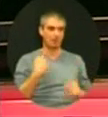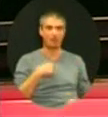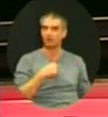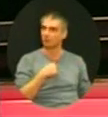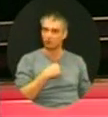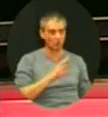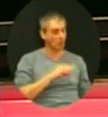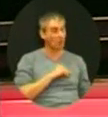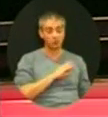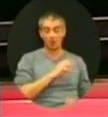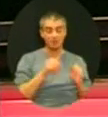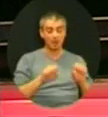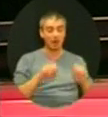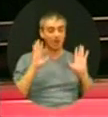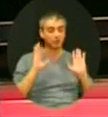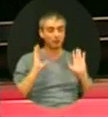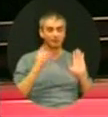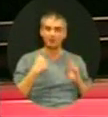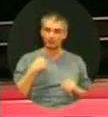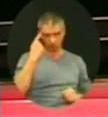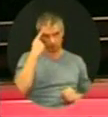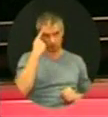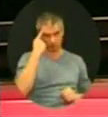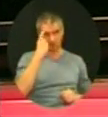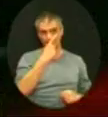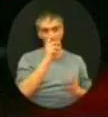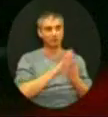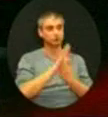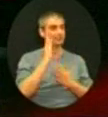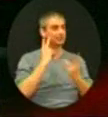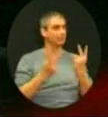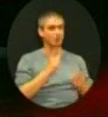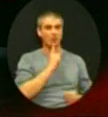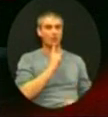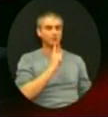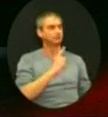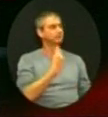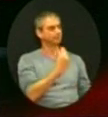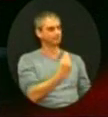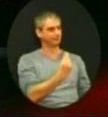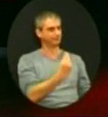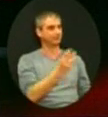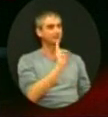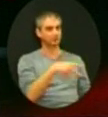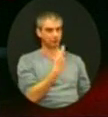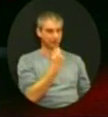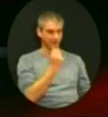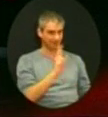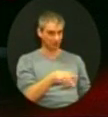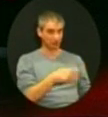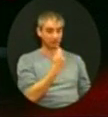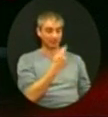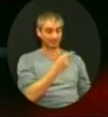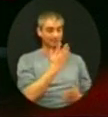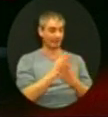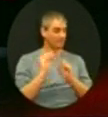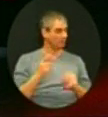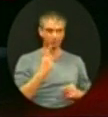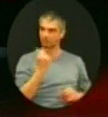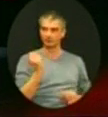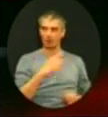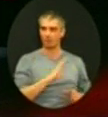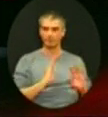אנחנו לא נוכל להרפות מהעניין הזה, ואנחנו גם יודעים ש-118 מיטות זה לא מספיק. רגע. יש כסף, הכסף הוא עבר. הכסף לא